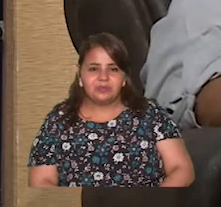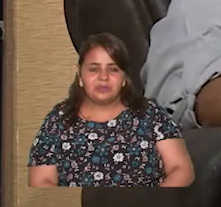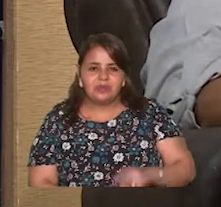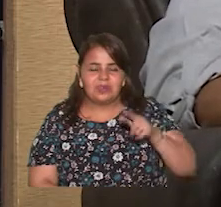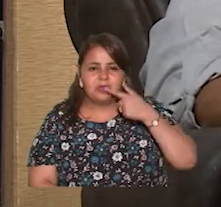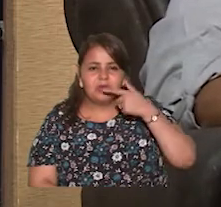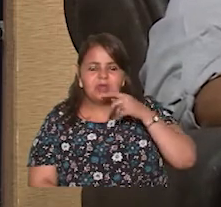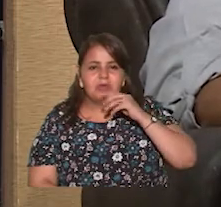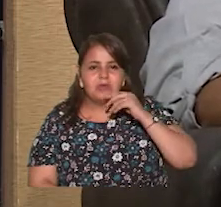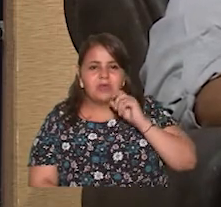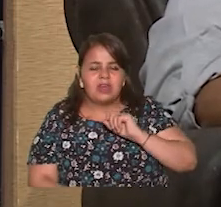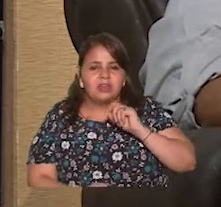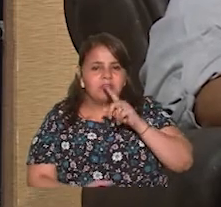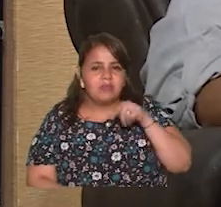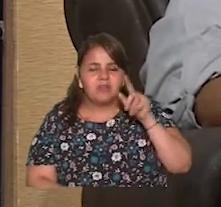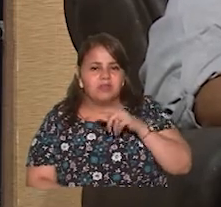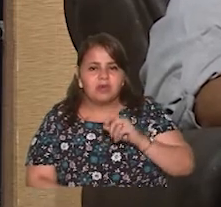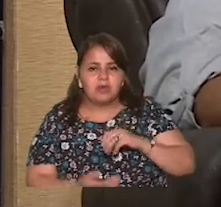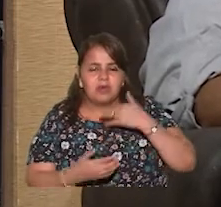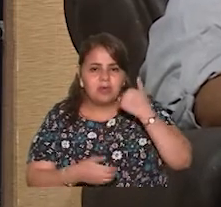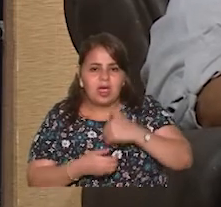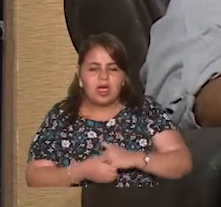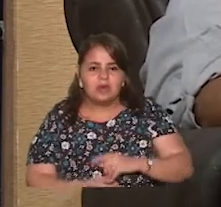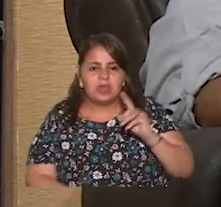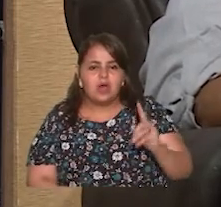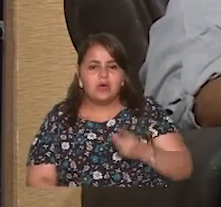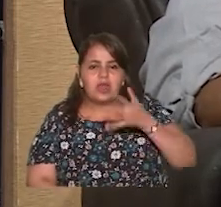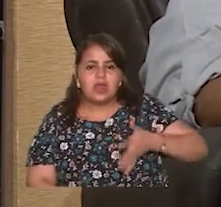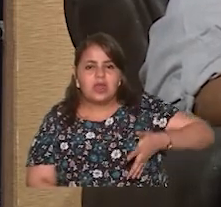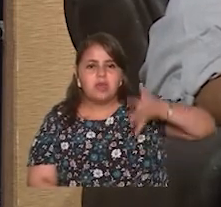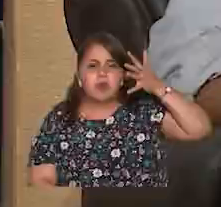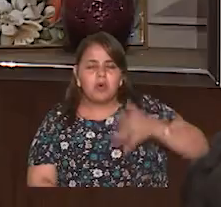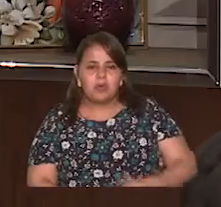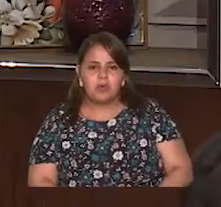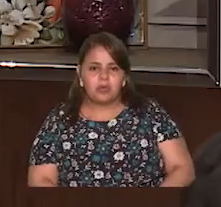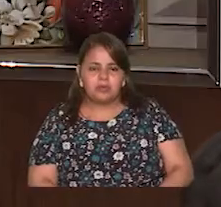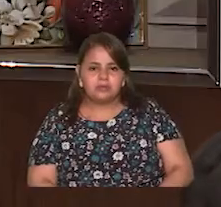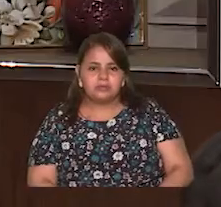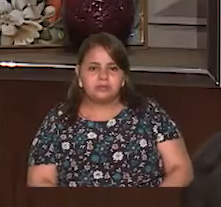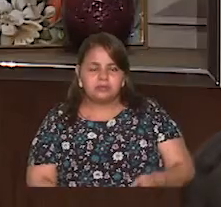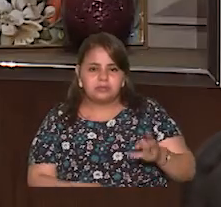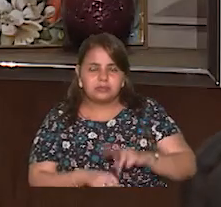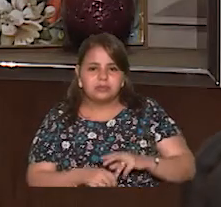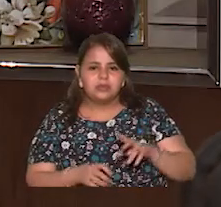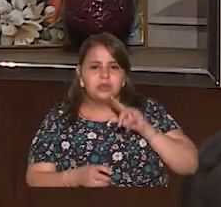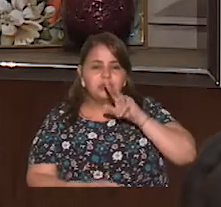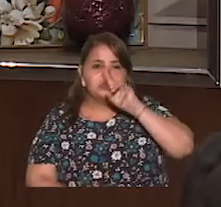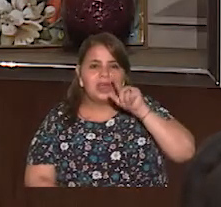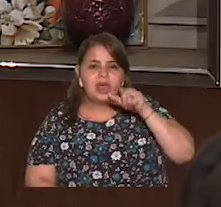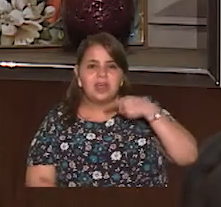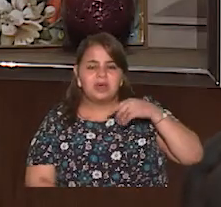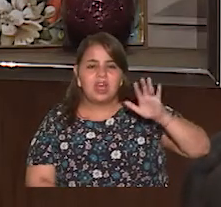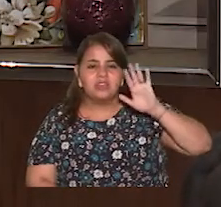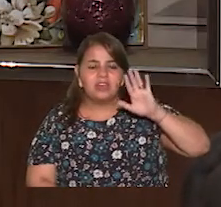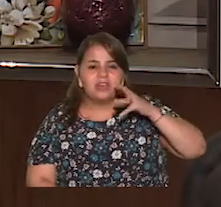فرفد المحامي اللي جواك ده افتكر اولى خطوات النمو. وبعدين باشمهندس لو الواحد كمان اعترف بخطأه